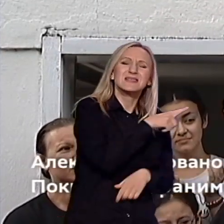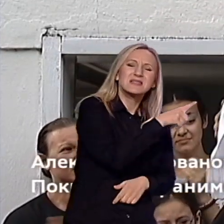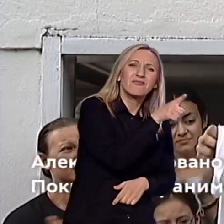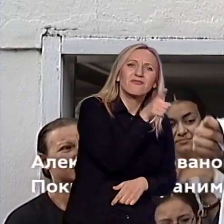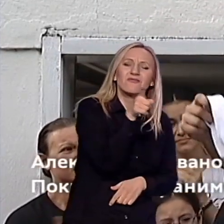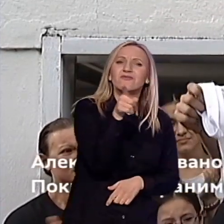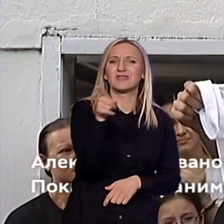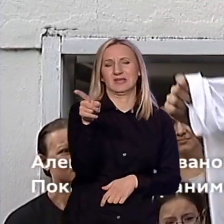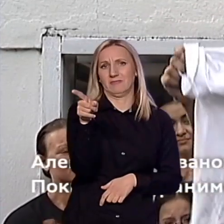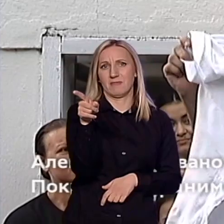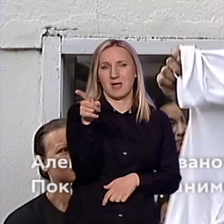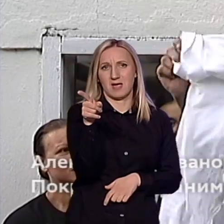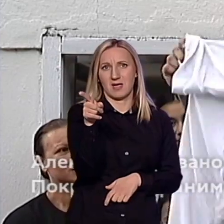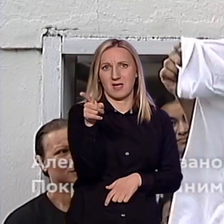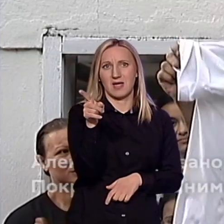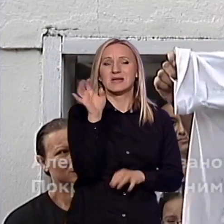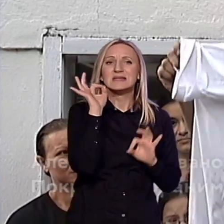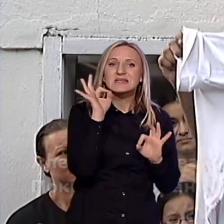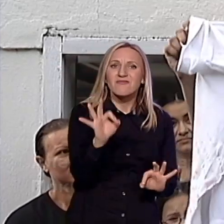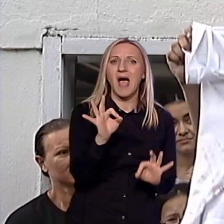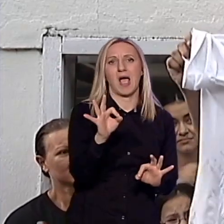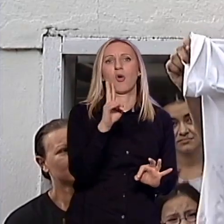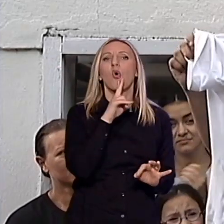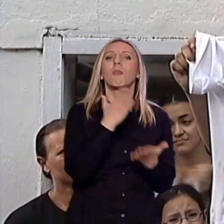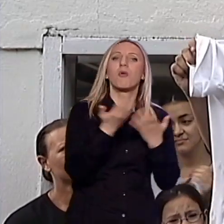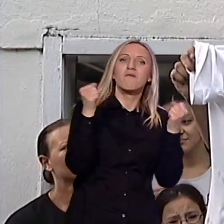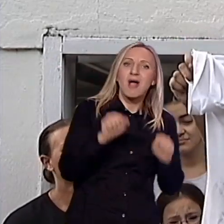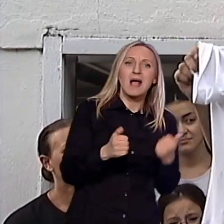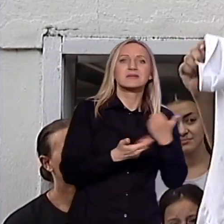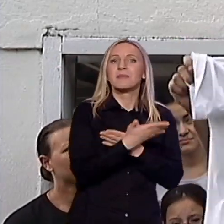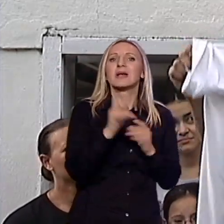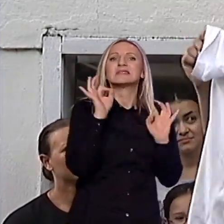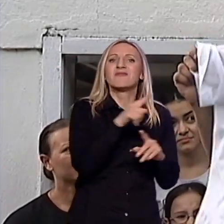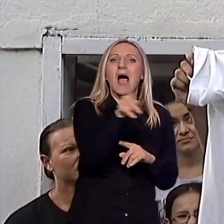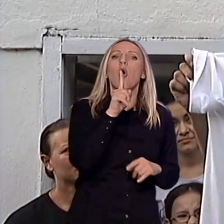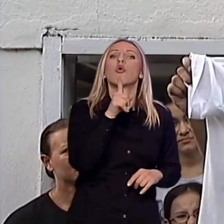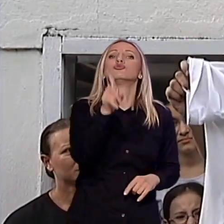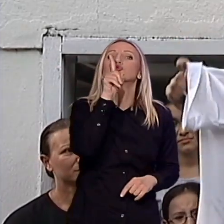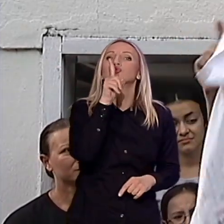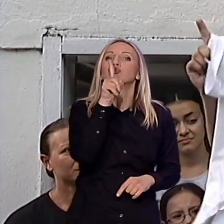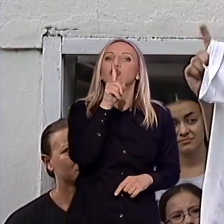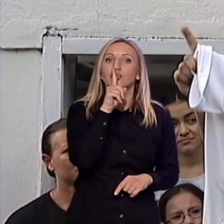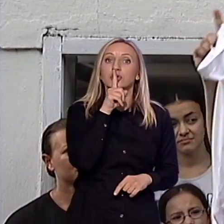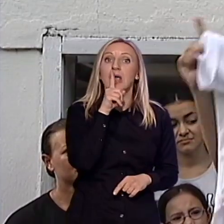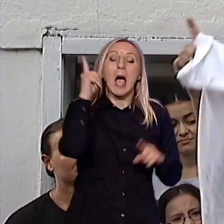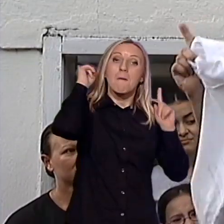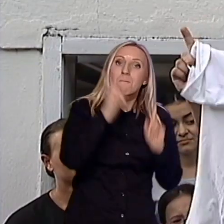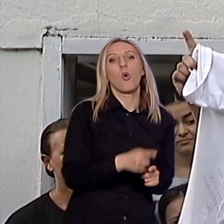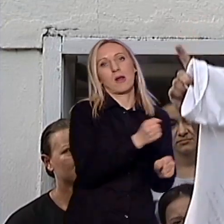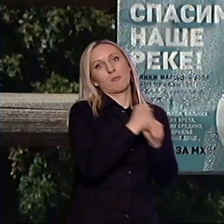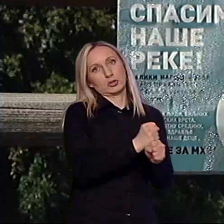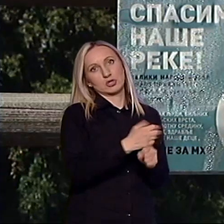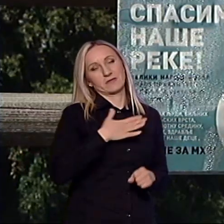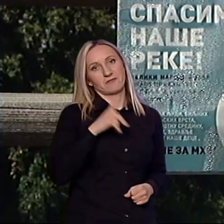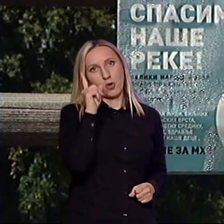i ovako će proći. Svaka koalicija, bilo ona na vlasti ili bilo gde, svako ko čuti, a obaveza mu da stane u svoje